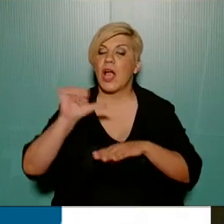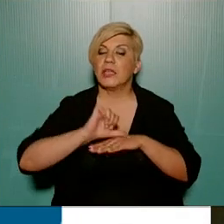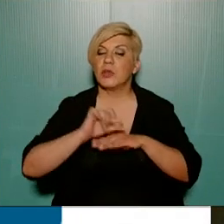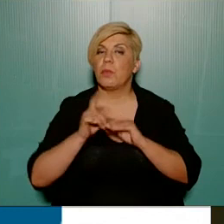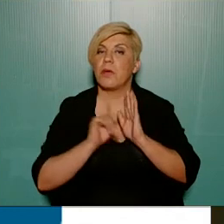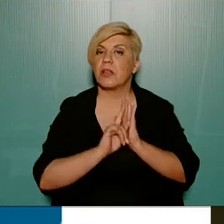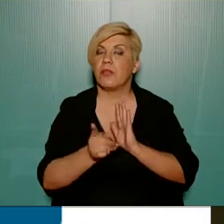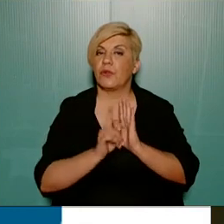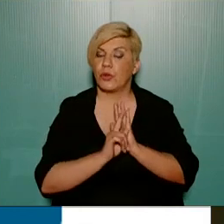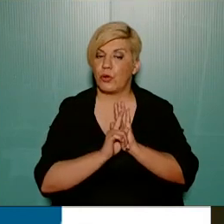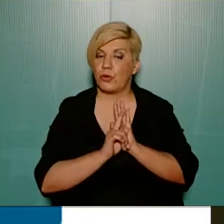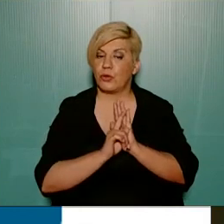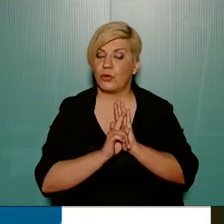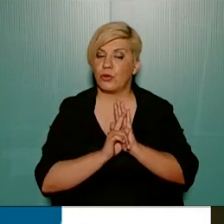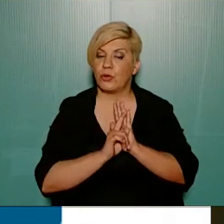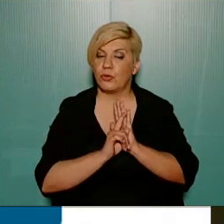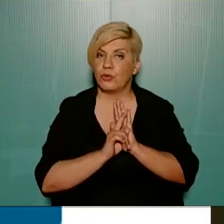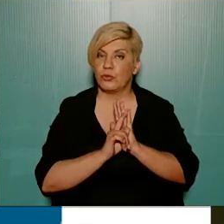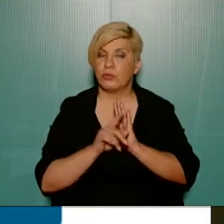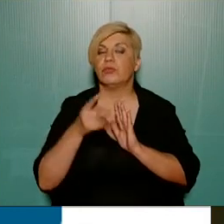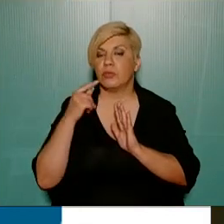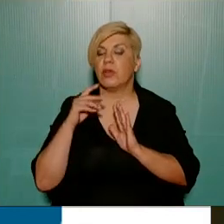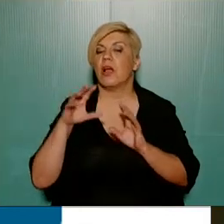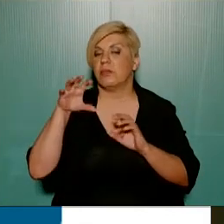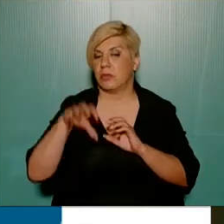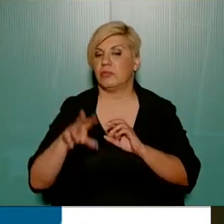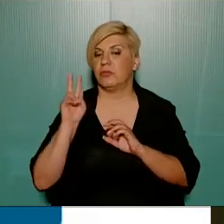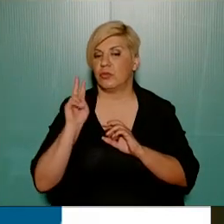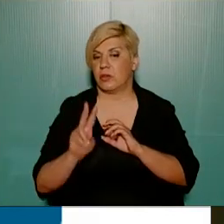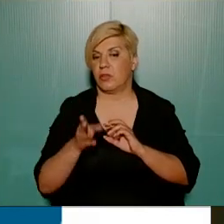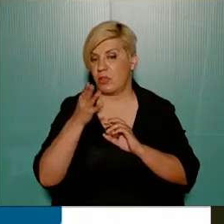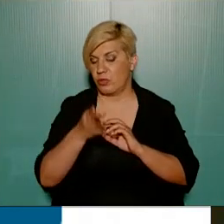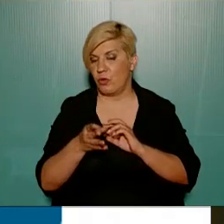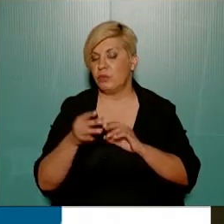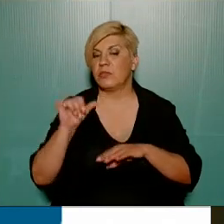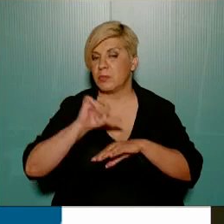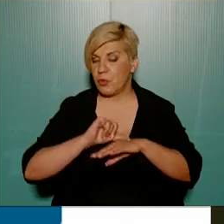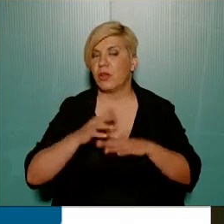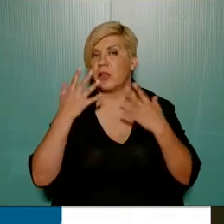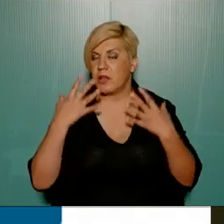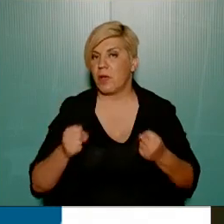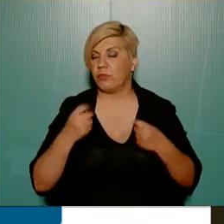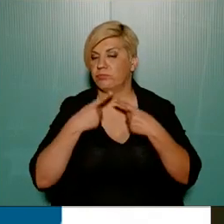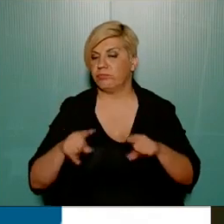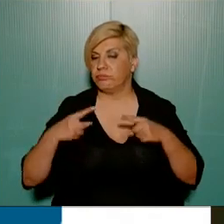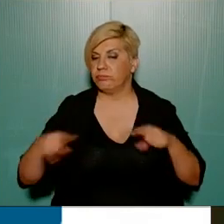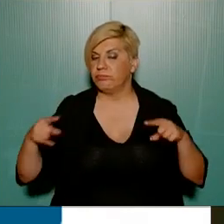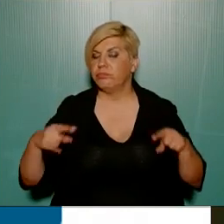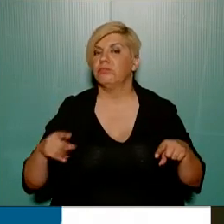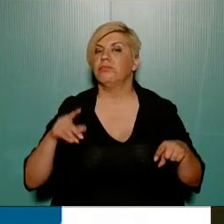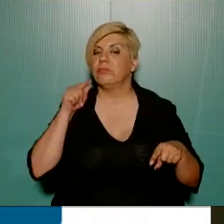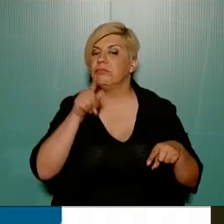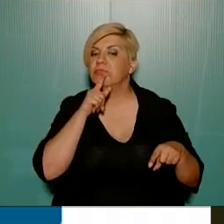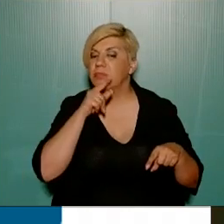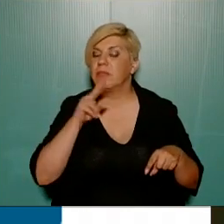μεταφορών εκεί στο αμαξοστάσιο του τραμ. Δηλαδή, εδώ και μέσα στην πόλη υπάρχουν διάσπαρτα σπαράγματα του